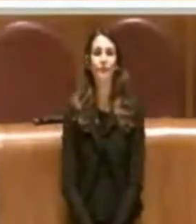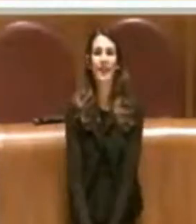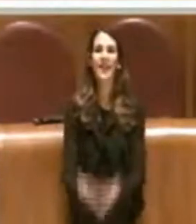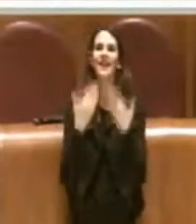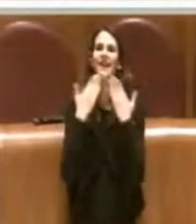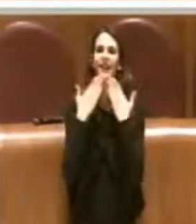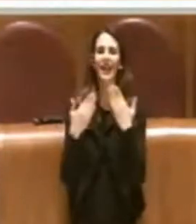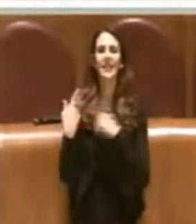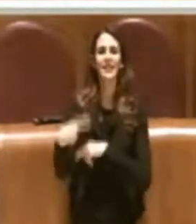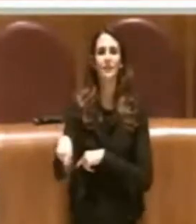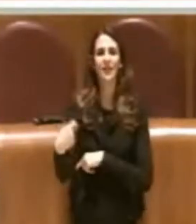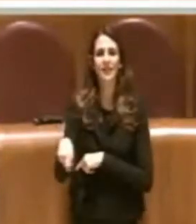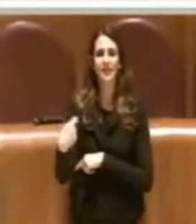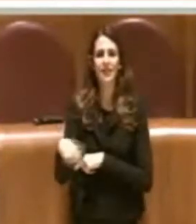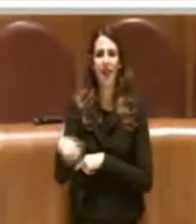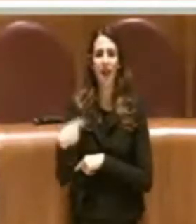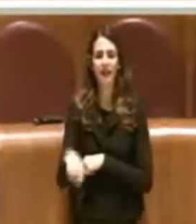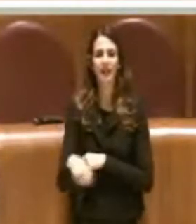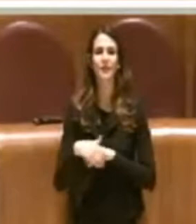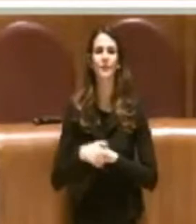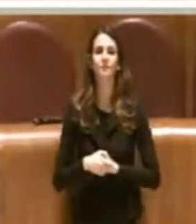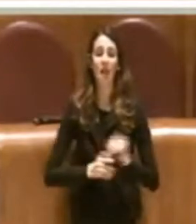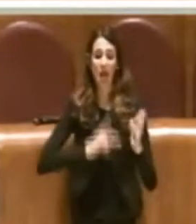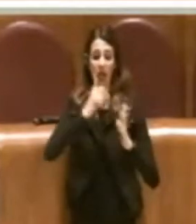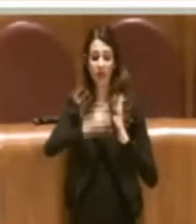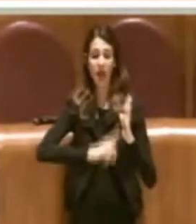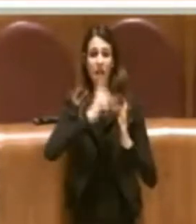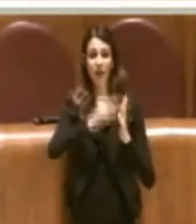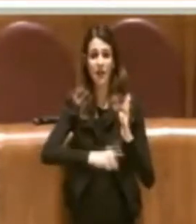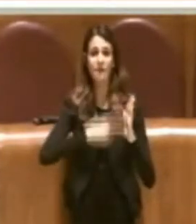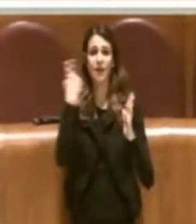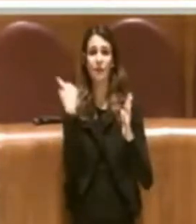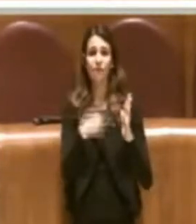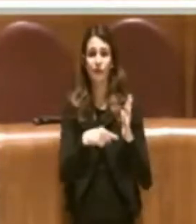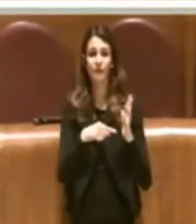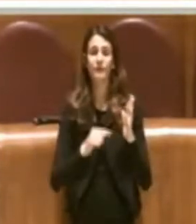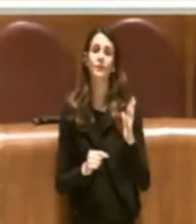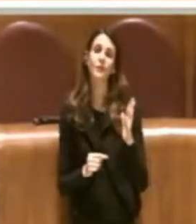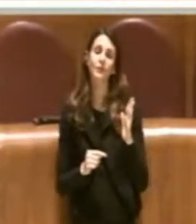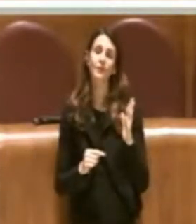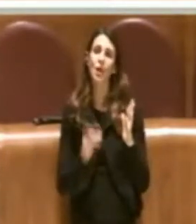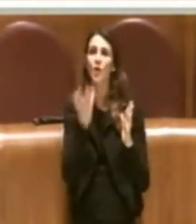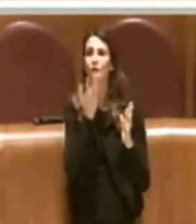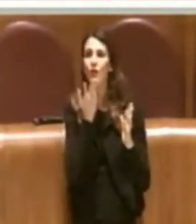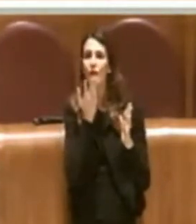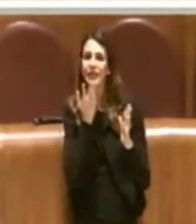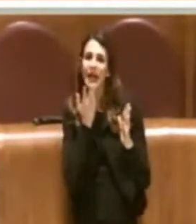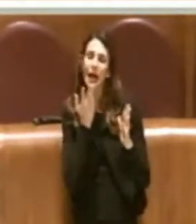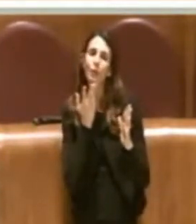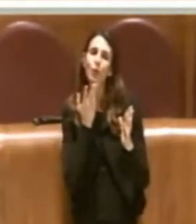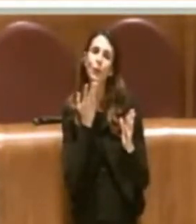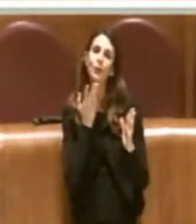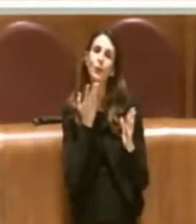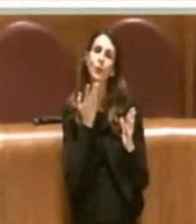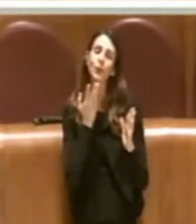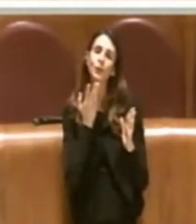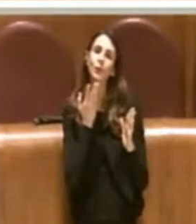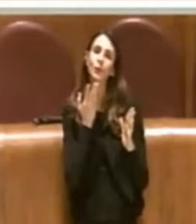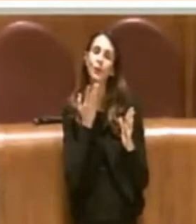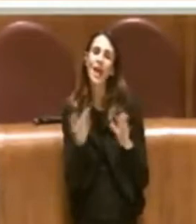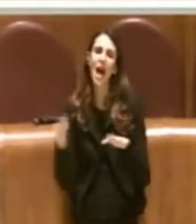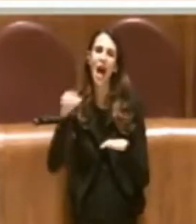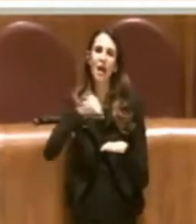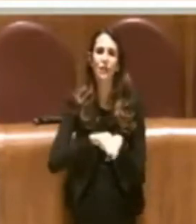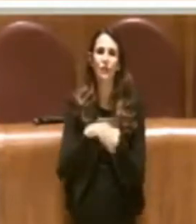Grazie Presidente, con questa delibera andiamo a introdurre una specifica, appunto,